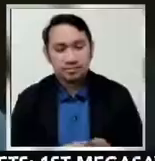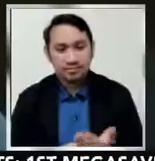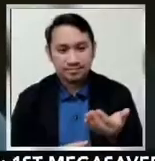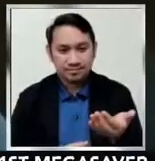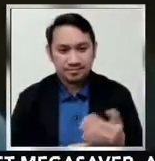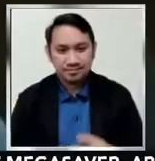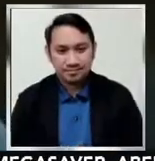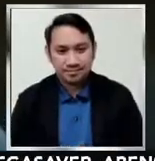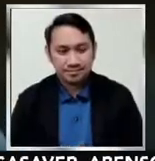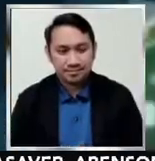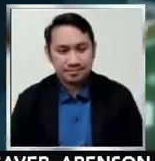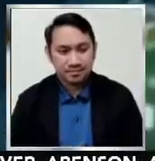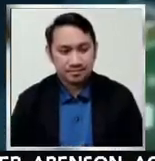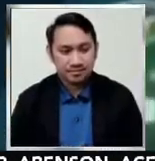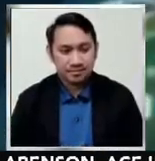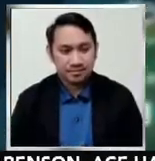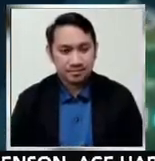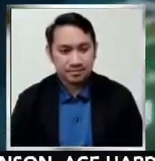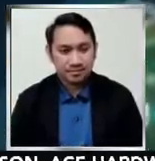Sequence. Roger that.